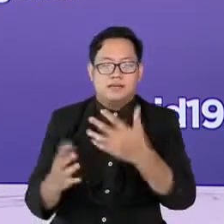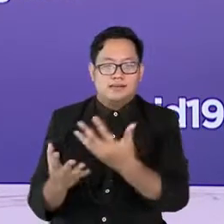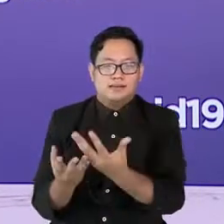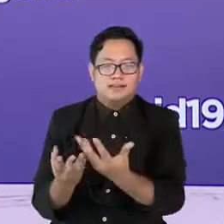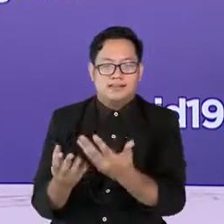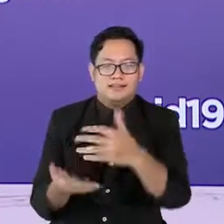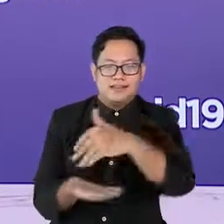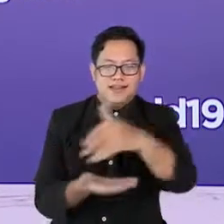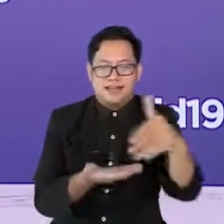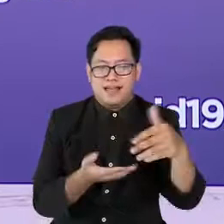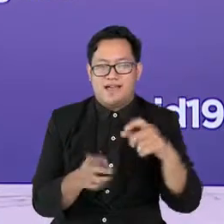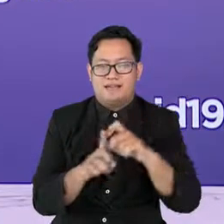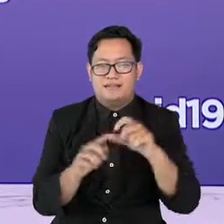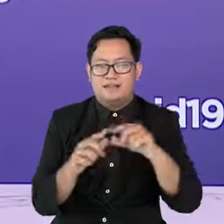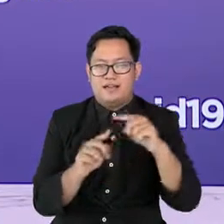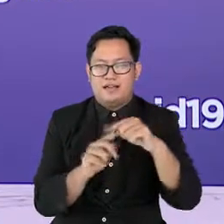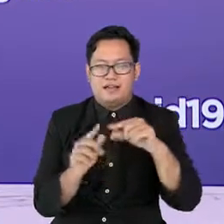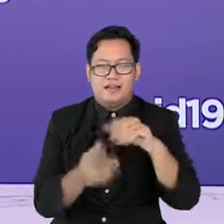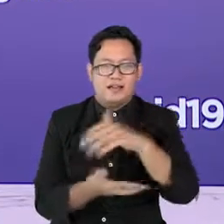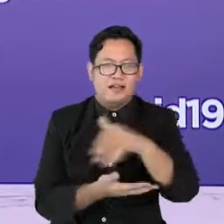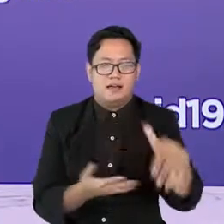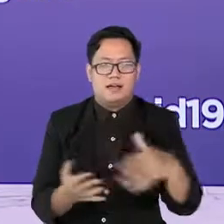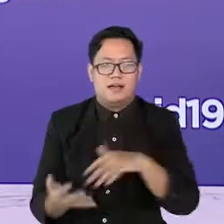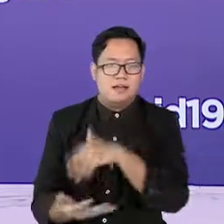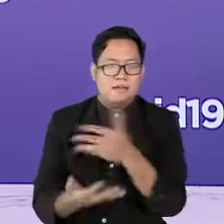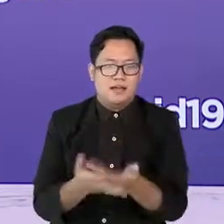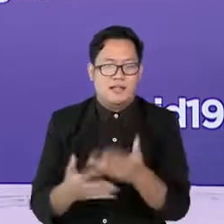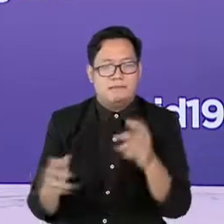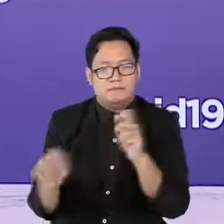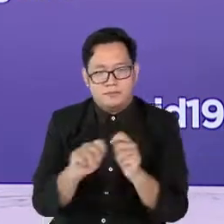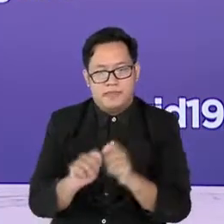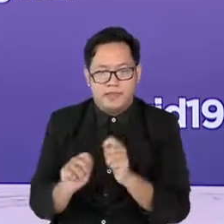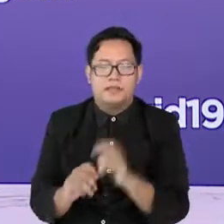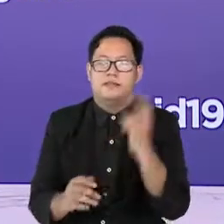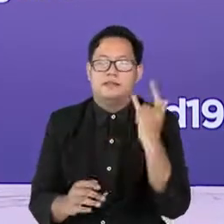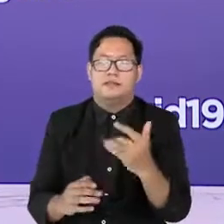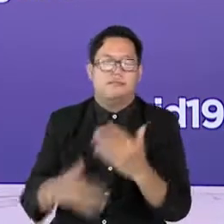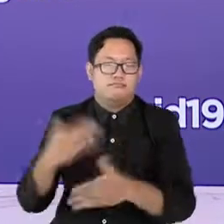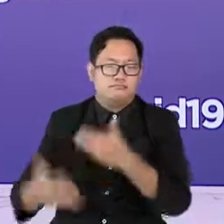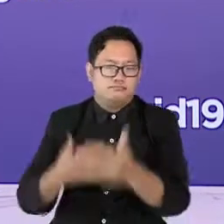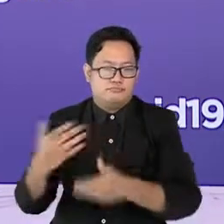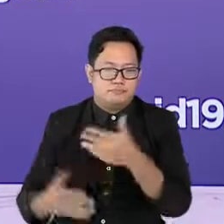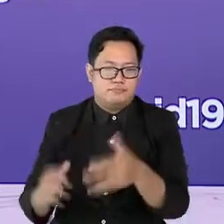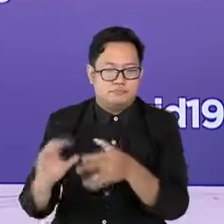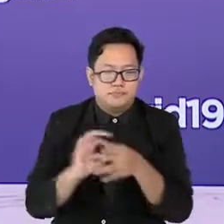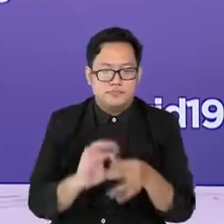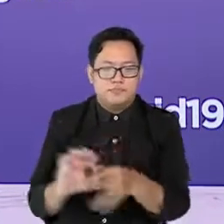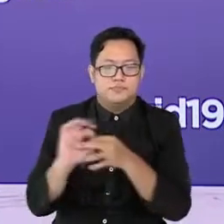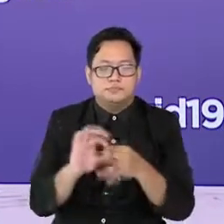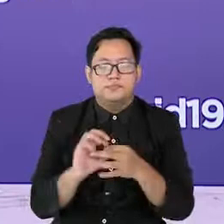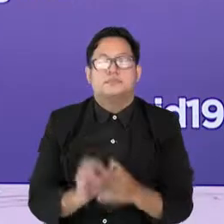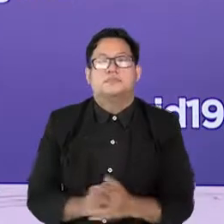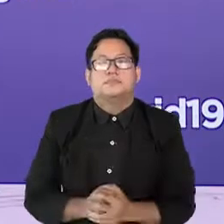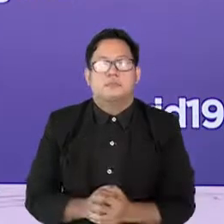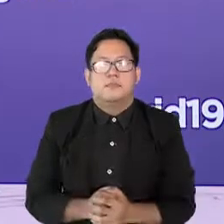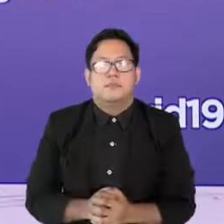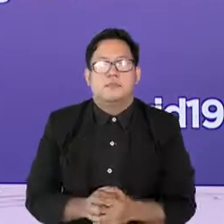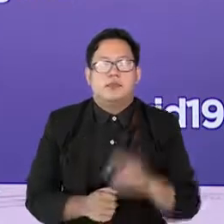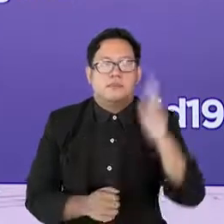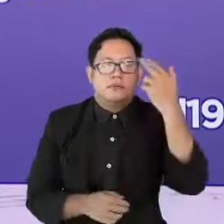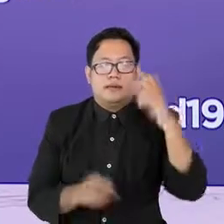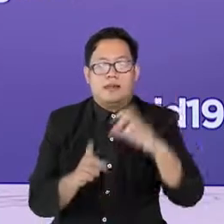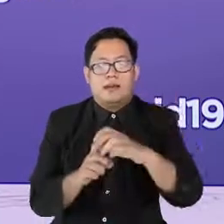diusahakan melalui proses sinkronisasi yang sudah dan akan terus ditingkatkan pemerintah daerah juga dihimbau untuk